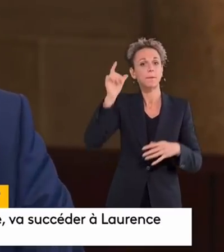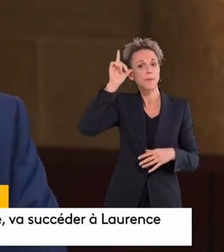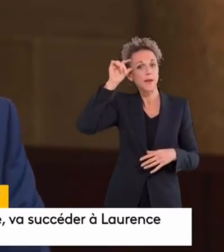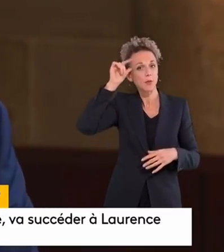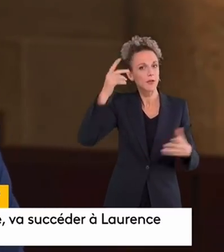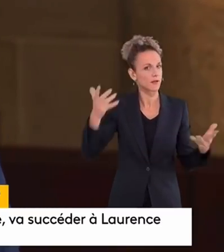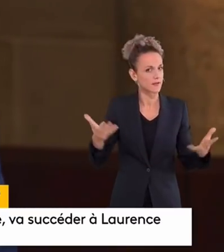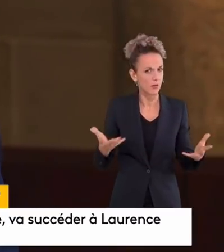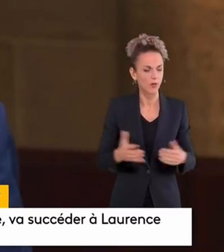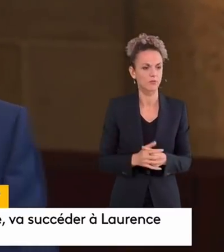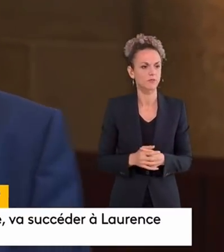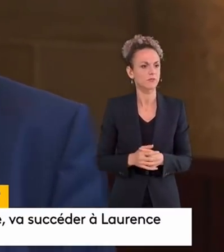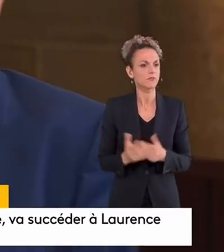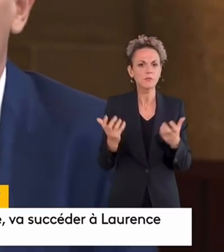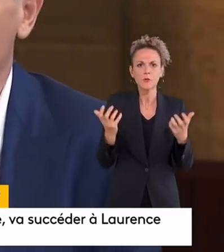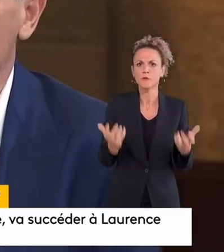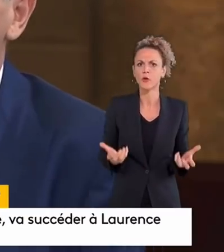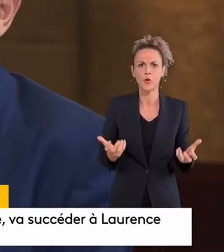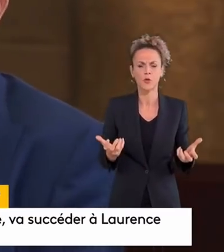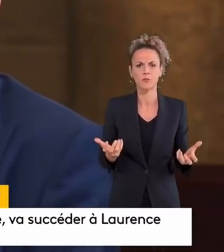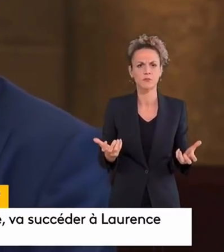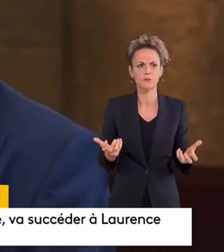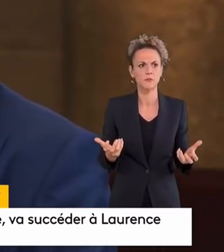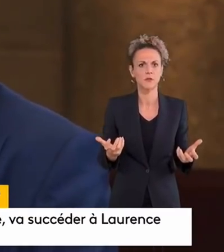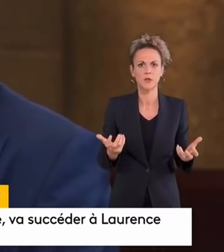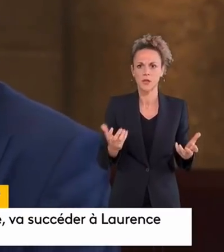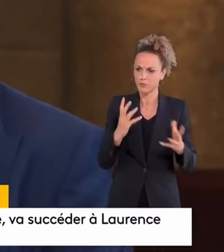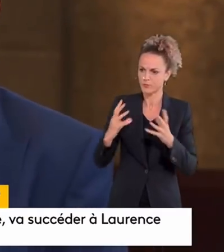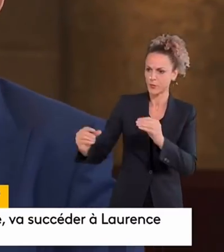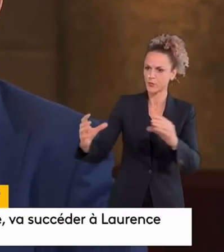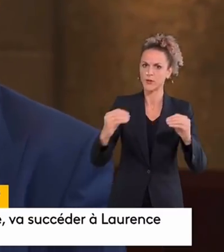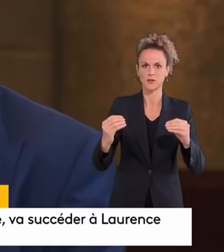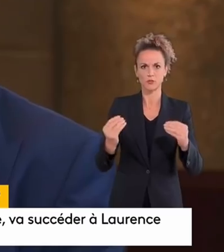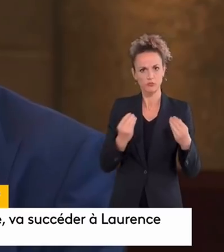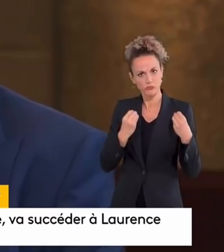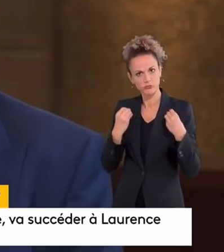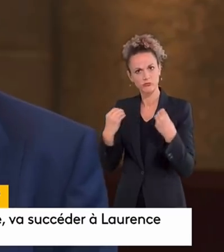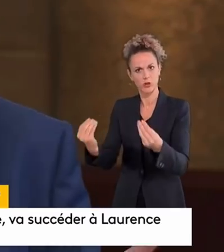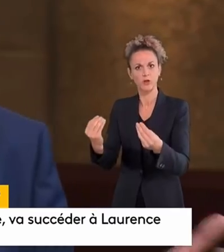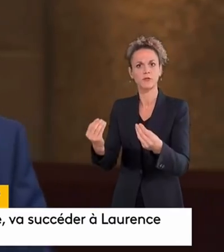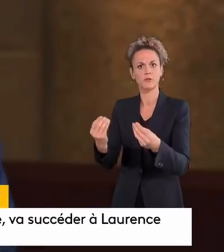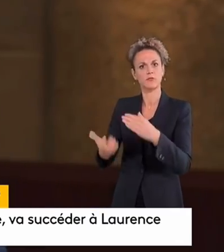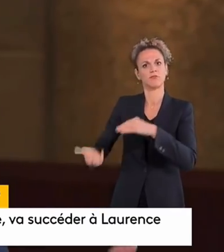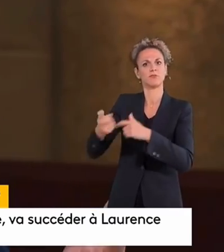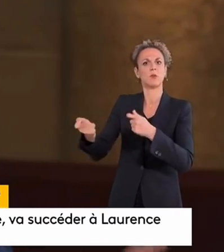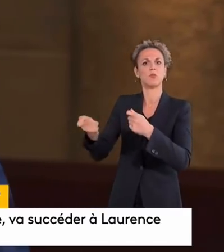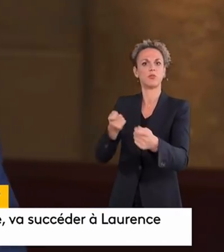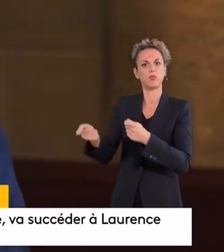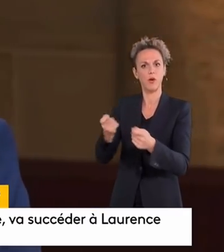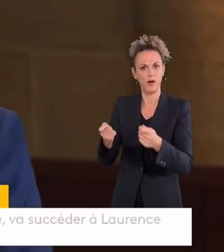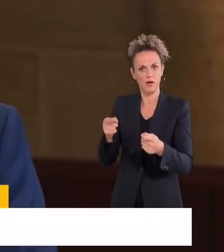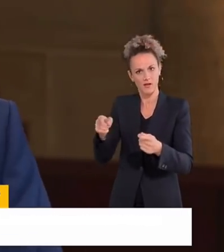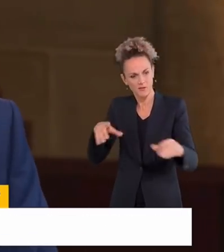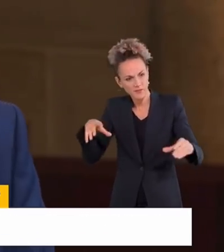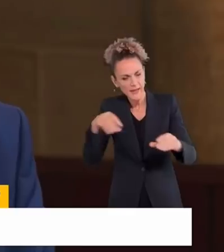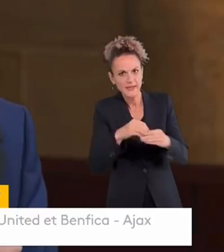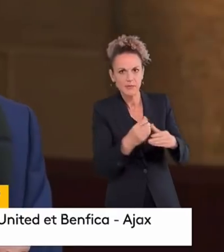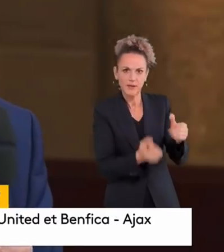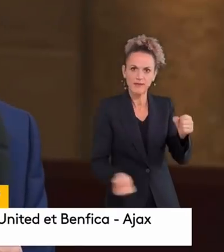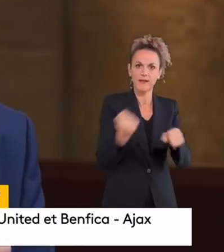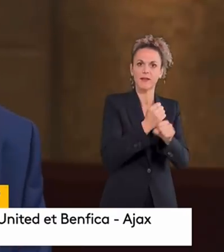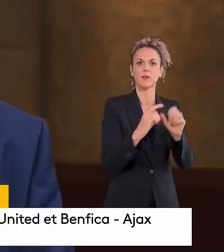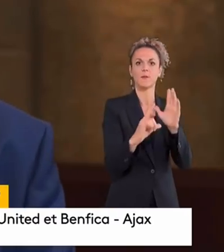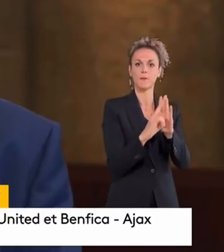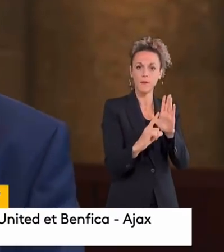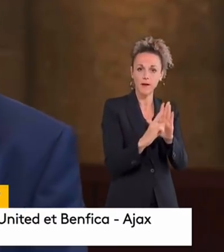de trouver par tous les moyens de rendre le pouvoir aux citoyens, qu'ils participent à l'élaboration de la loi, qu'ils participent